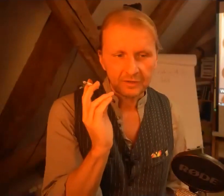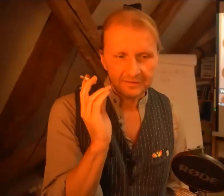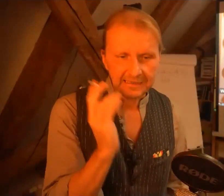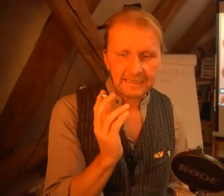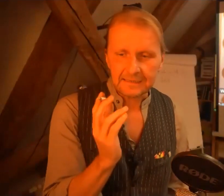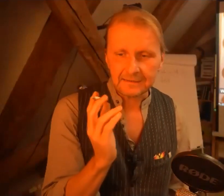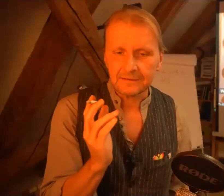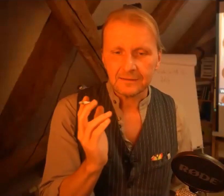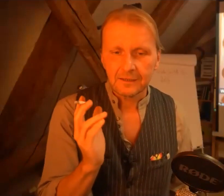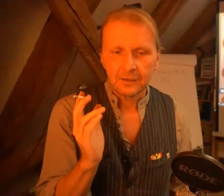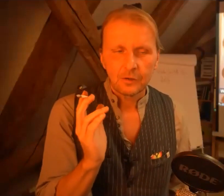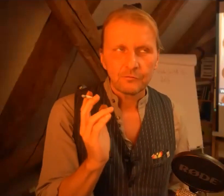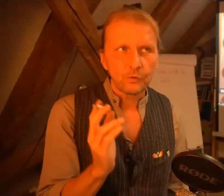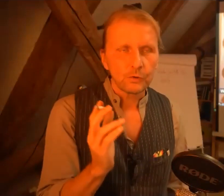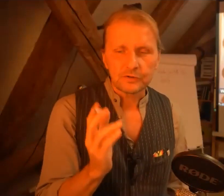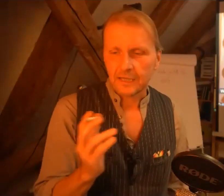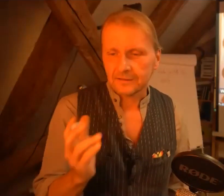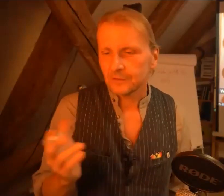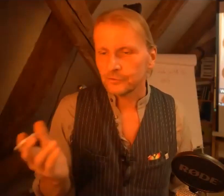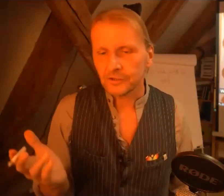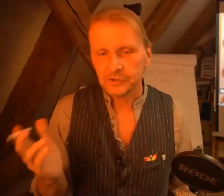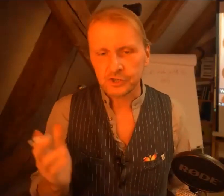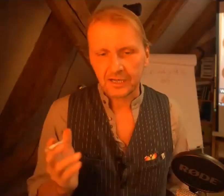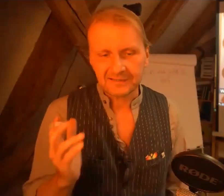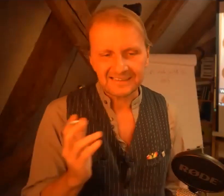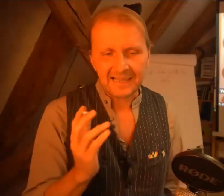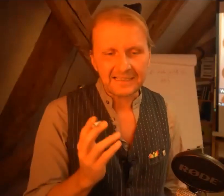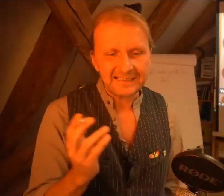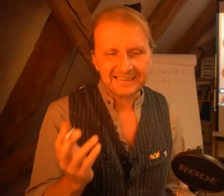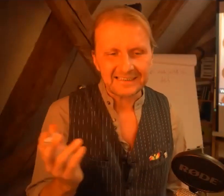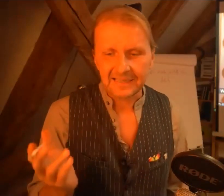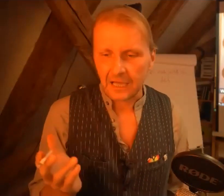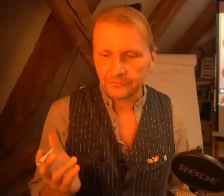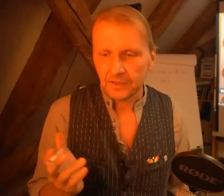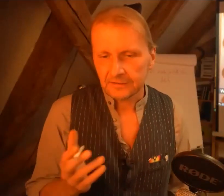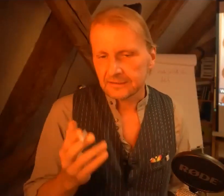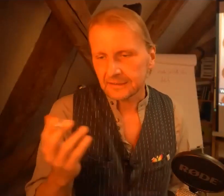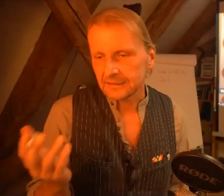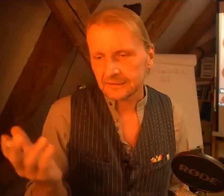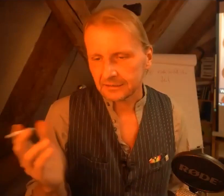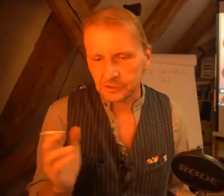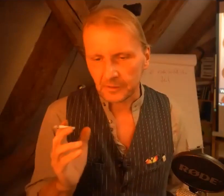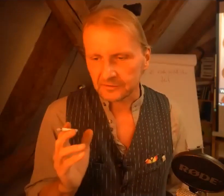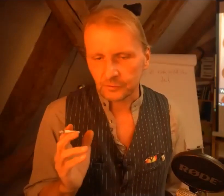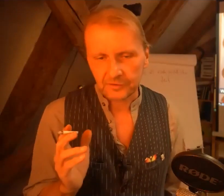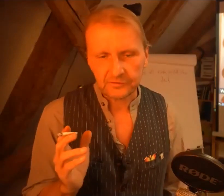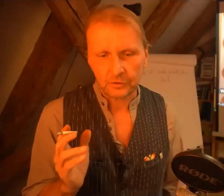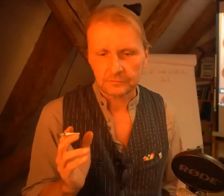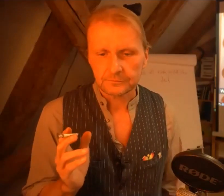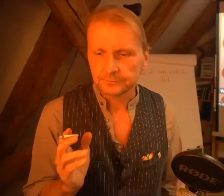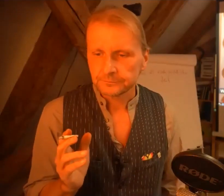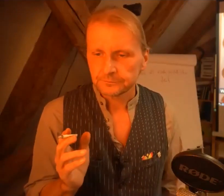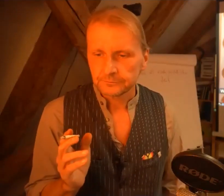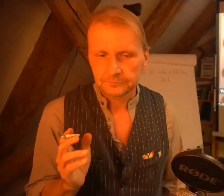und diejenigen, wo dann der österreichische Staat hineinregieren darf, die kriegen dann die entsprechenden